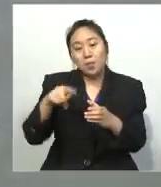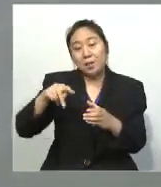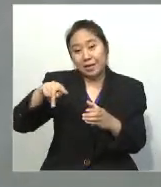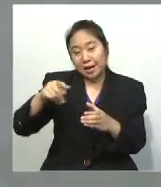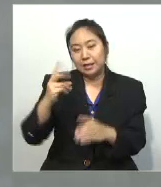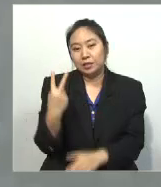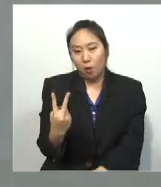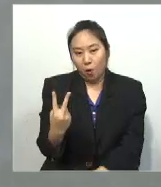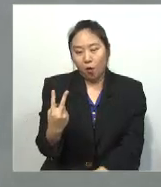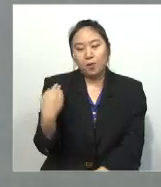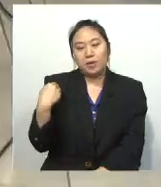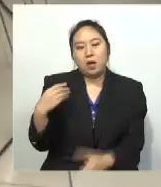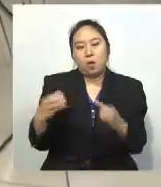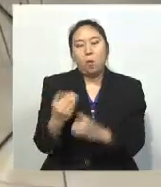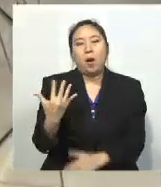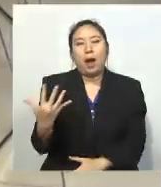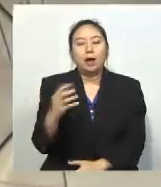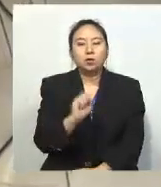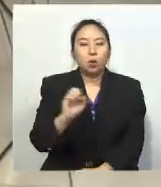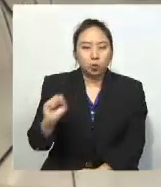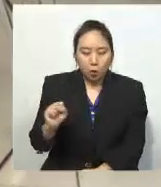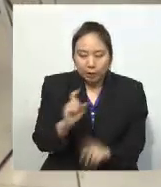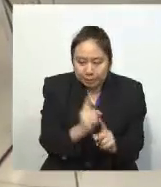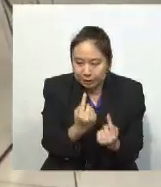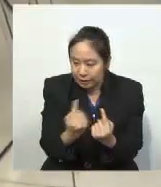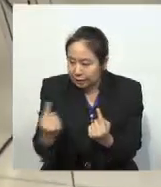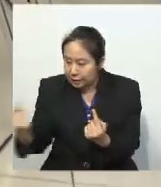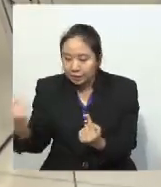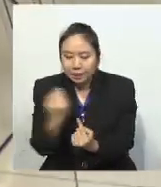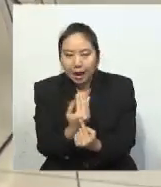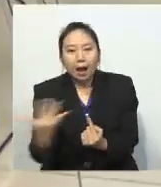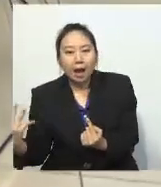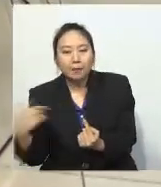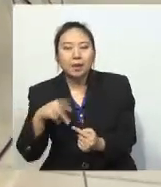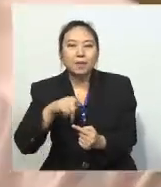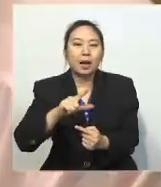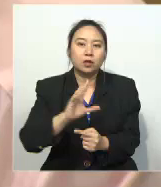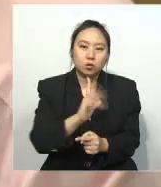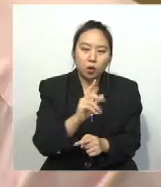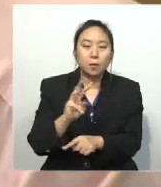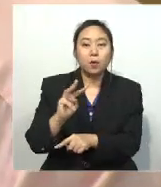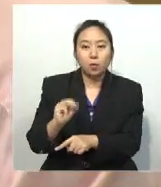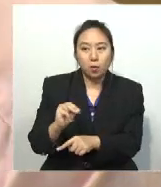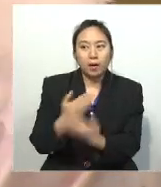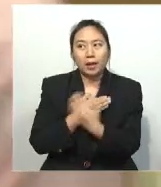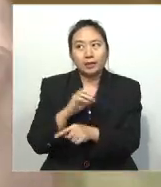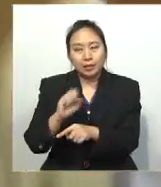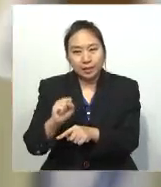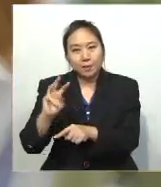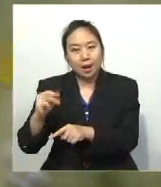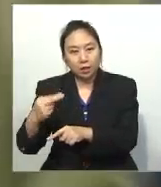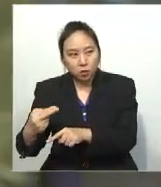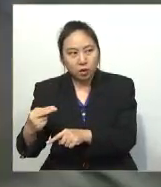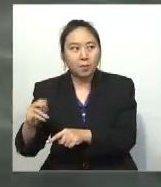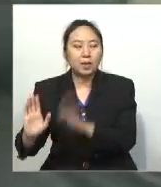ที่นั่งและมี5พรรคการเมืองที่ได้ส.ส.บัญชีรายชื่อ1ที่นั่งก็ประกอบไปด้วยพรรคพลังชนมาตุภูมิรักสันติมหาชนและก็พรรคประช